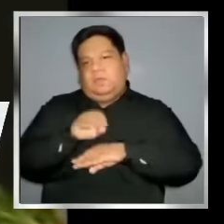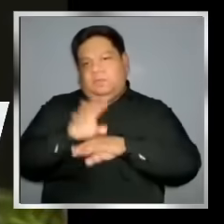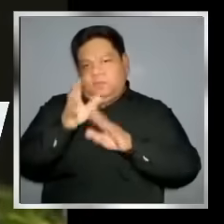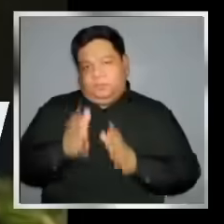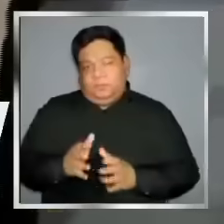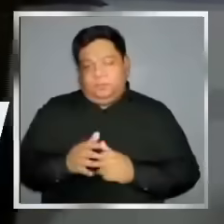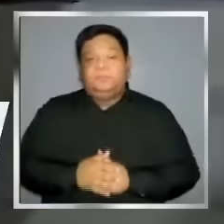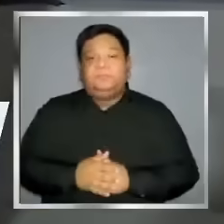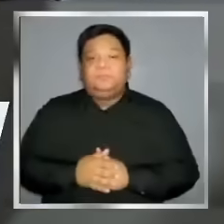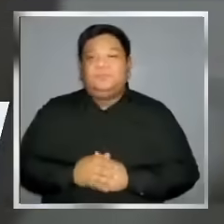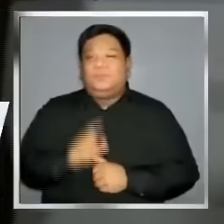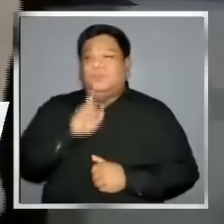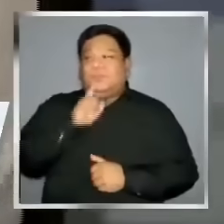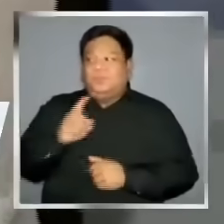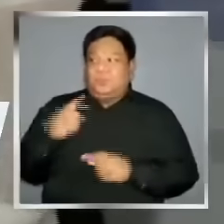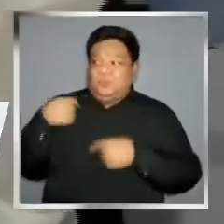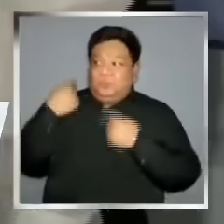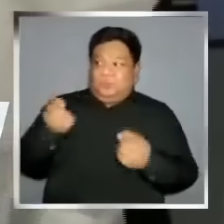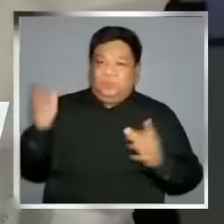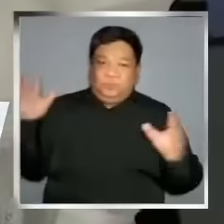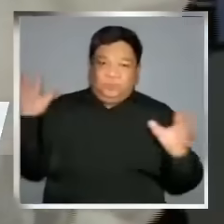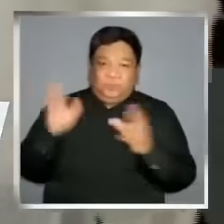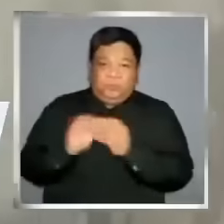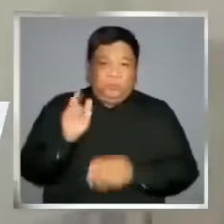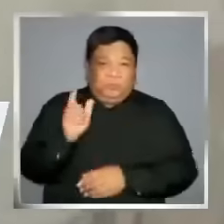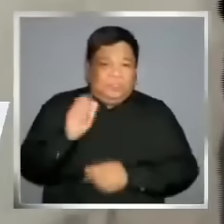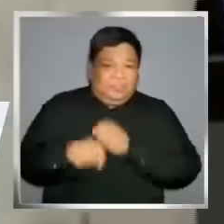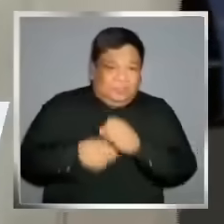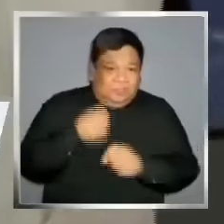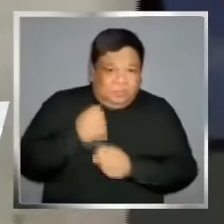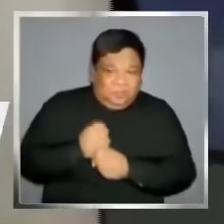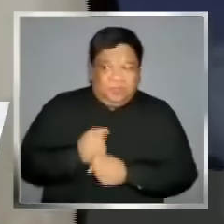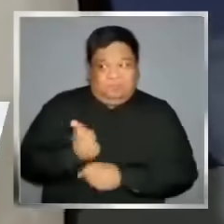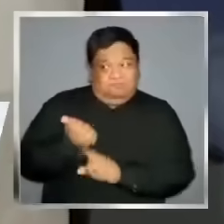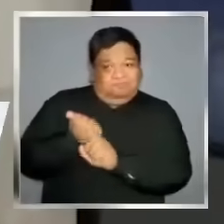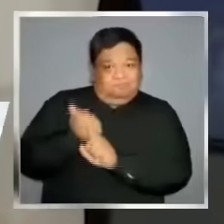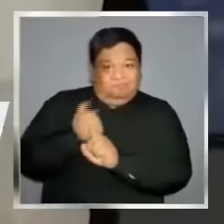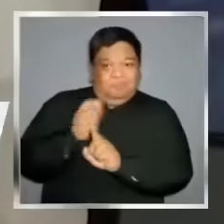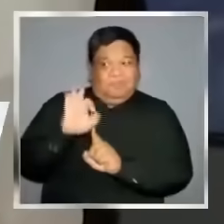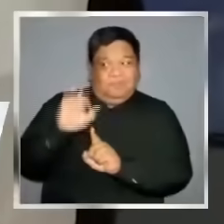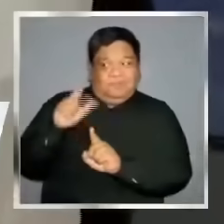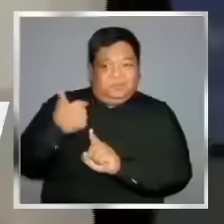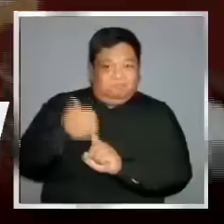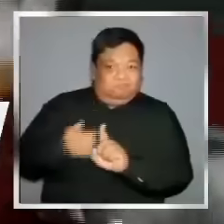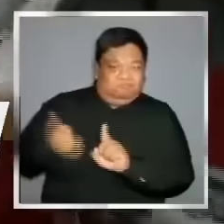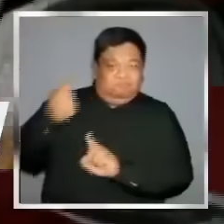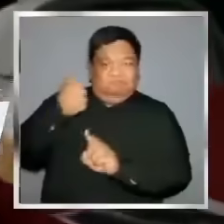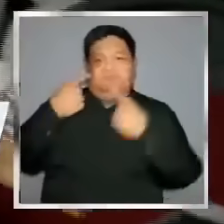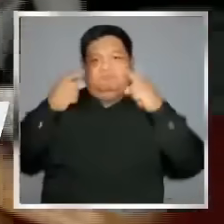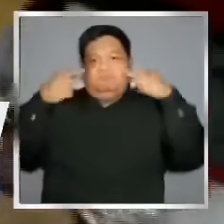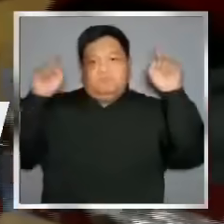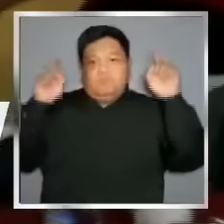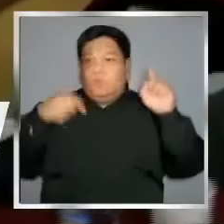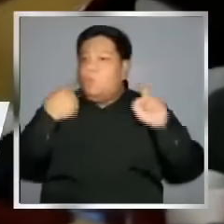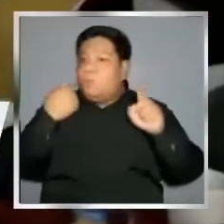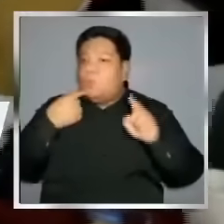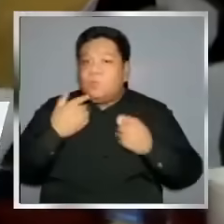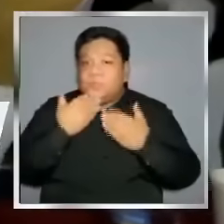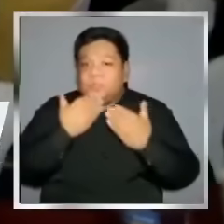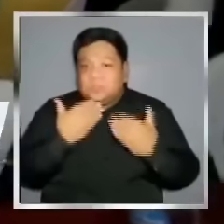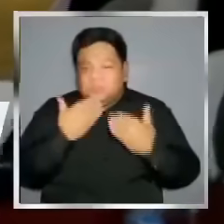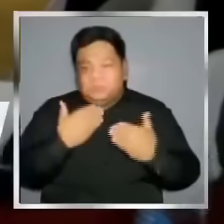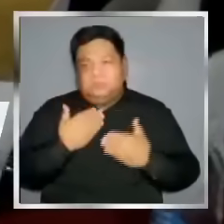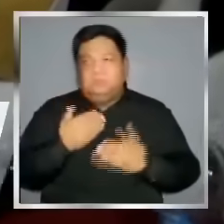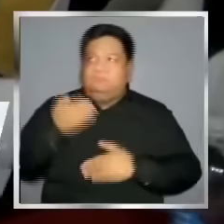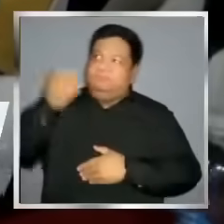ang GMA. At sa bawat tagumpay, alam ni FLG kung sino ang dapat na pasalamatan. Ang Diyos at ang